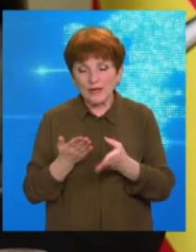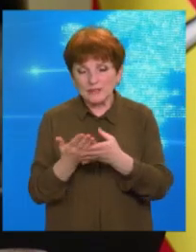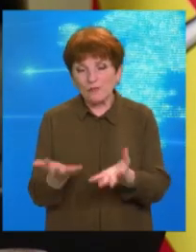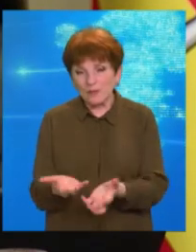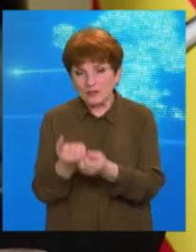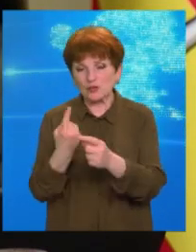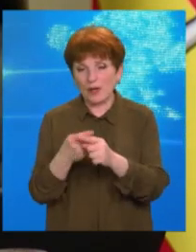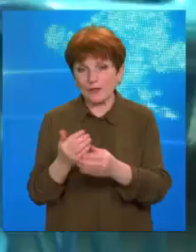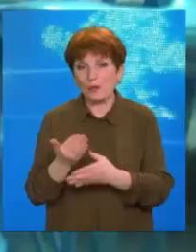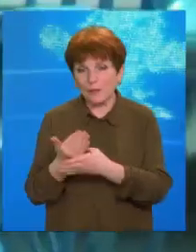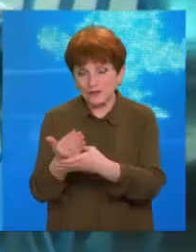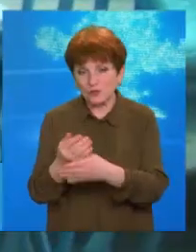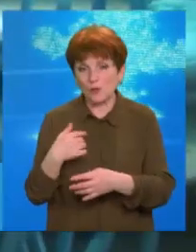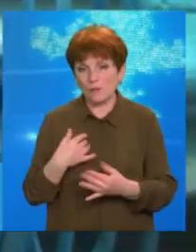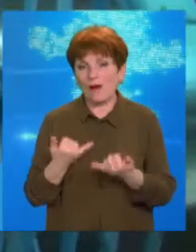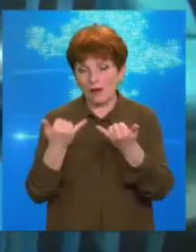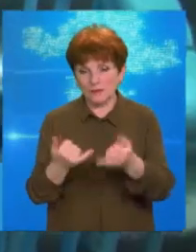эту поддержку оказали.